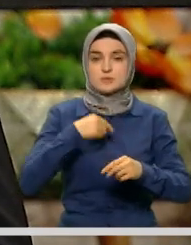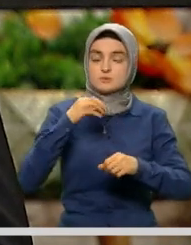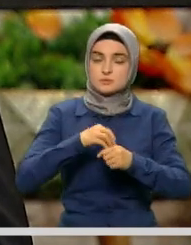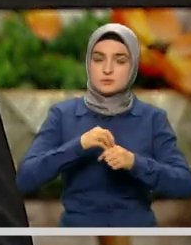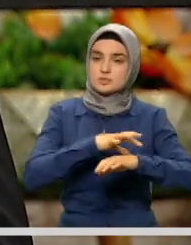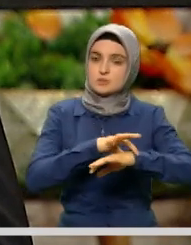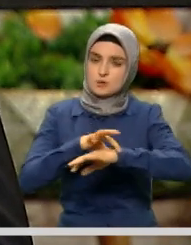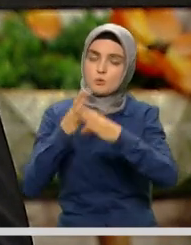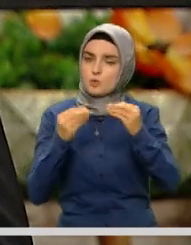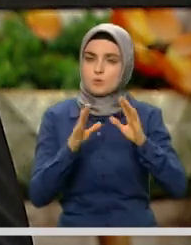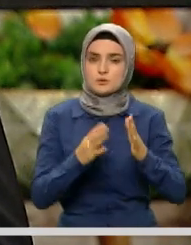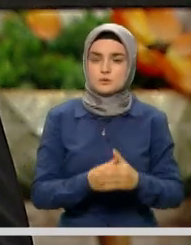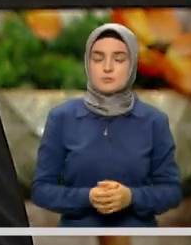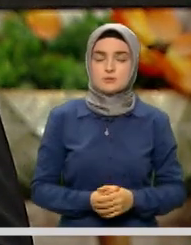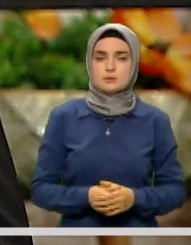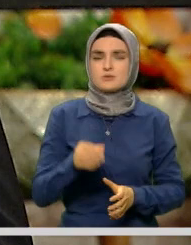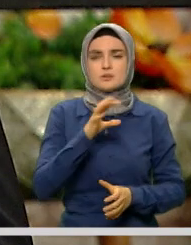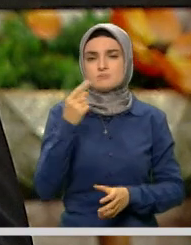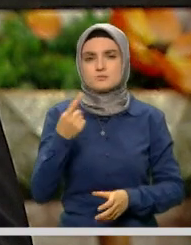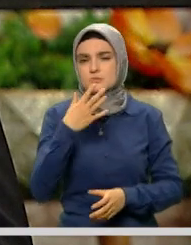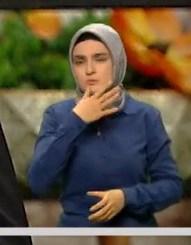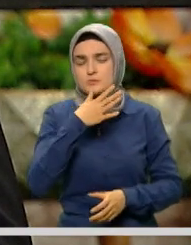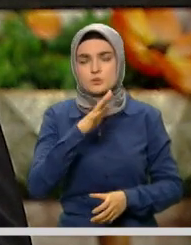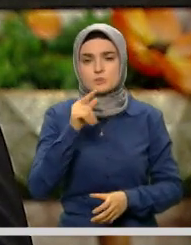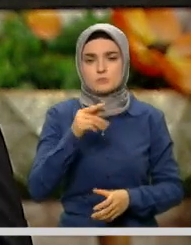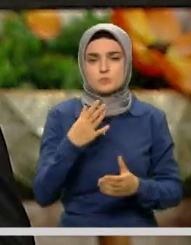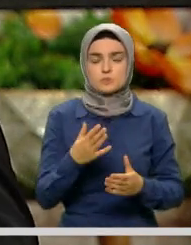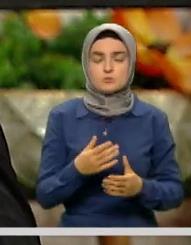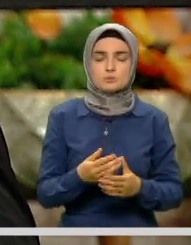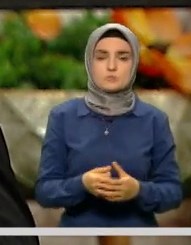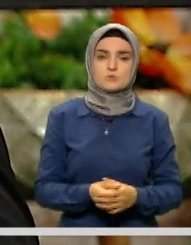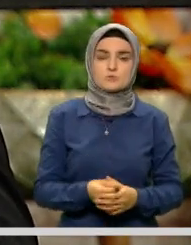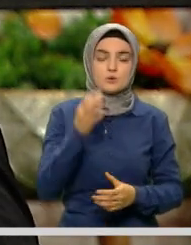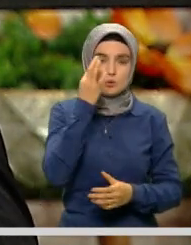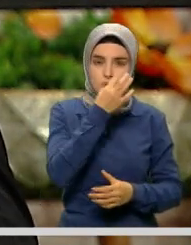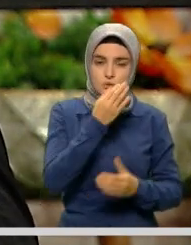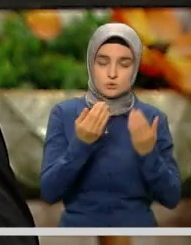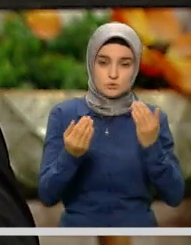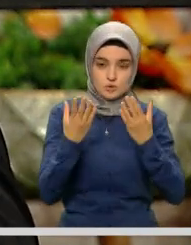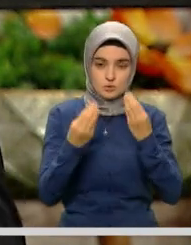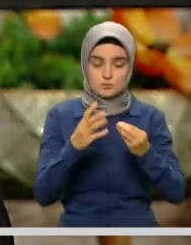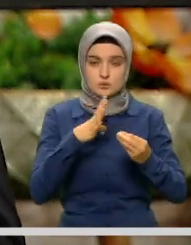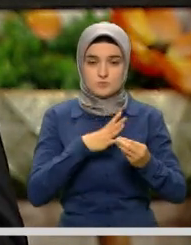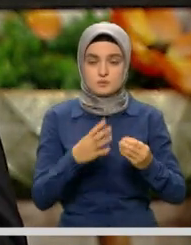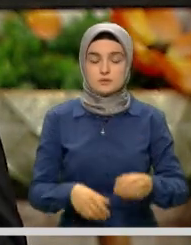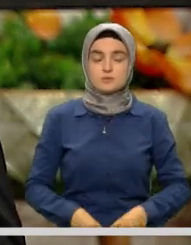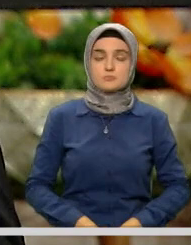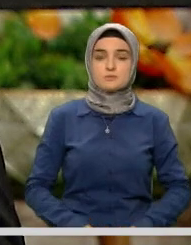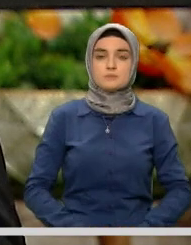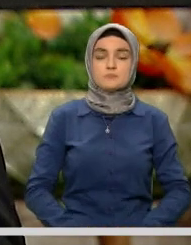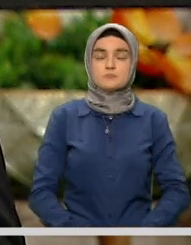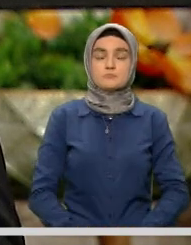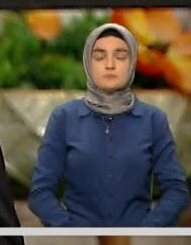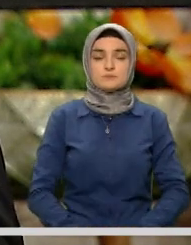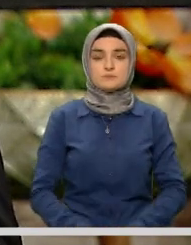konumundadır. Yani hiçbir şey bilmiyorsak aslında bunlar çok kolay dualar. La ilahe illa ente subhaneke inni kuntu mine zalimin. Bu da bir istiğfar aslında. İstiğfar